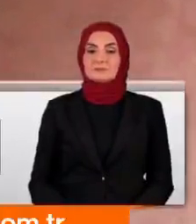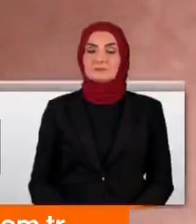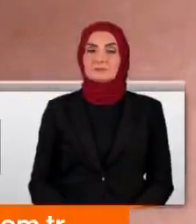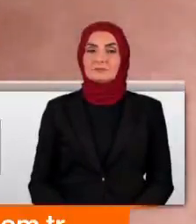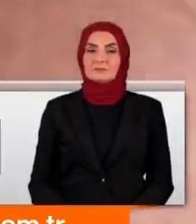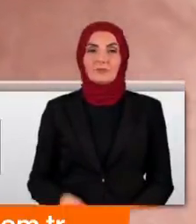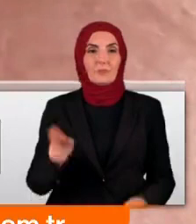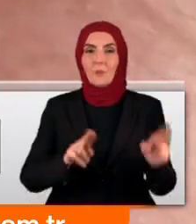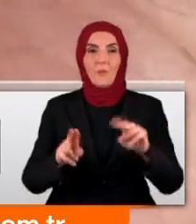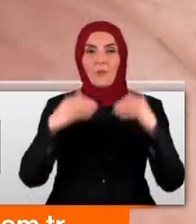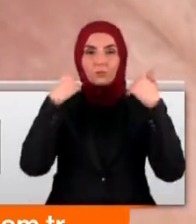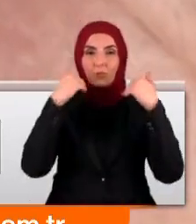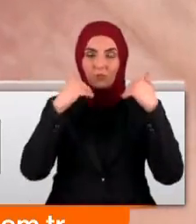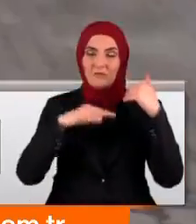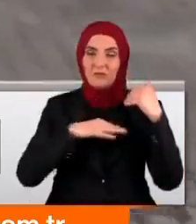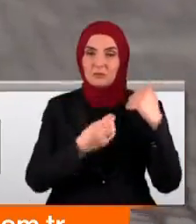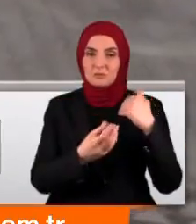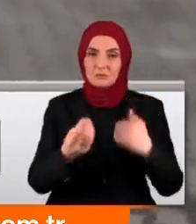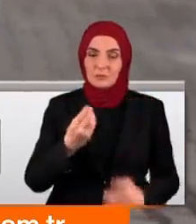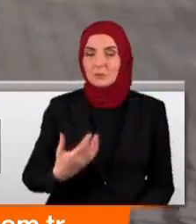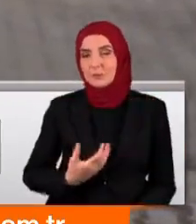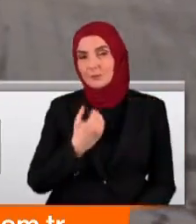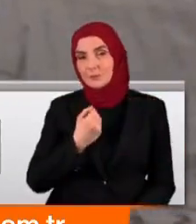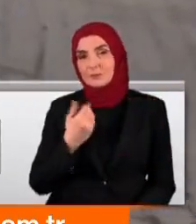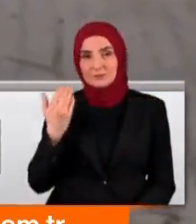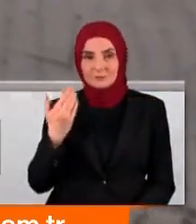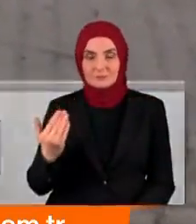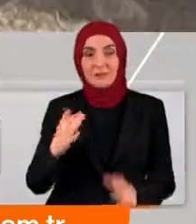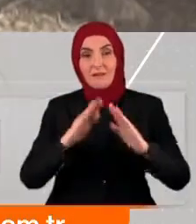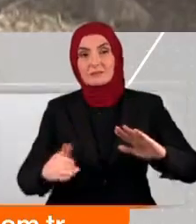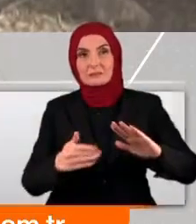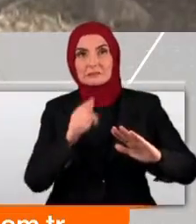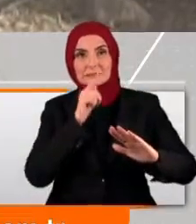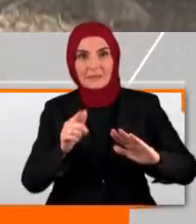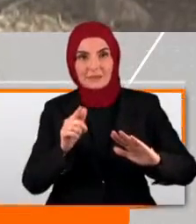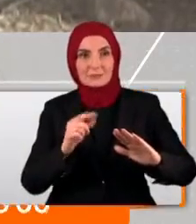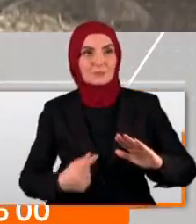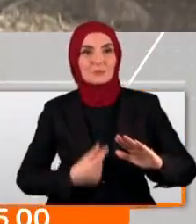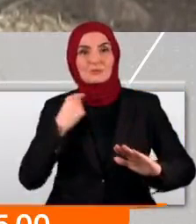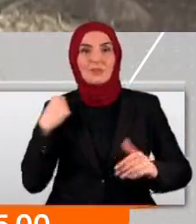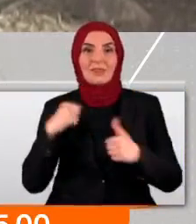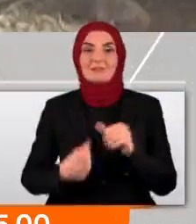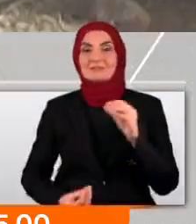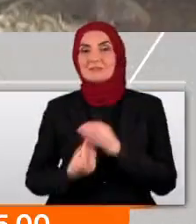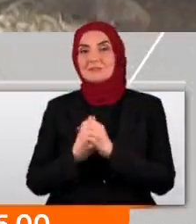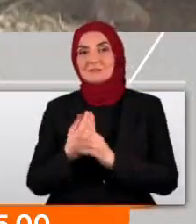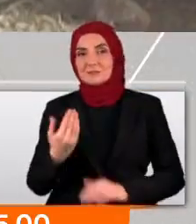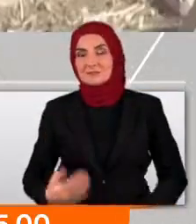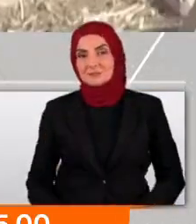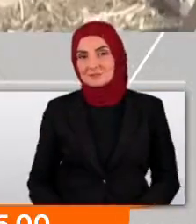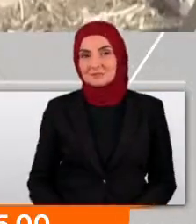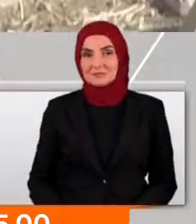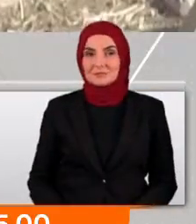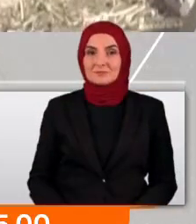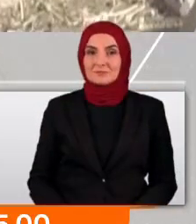olan koyunlarının yasını tutarken enkazdan gelen ses umutlarını yeşertti. Çok güzeldi. O an çıkıyor hayvanlar, yani onun